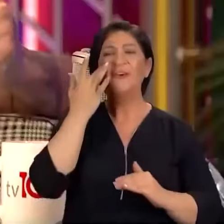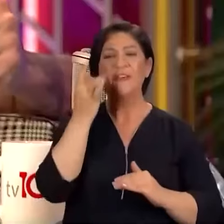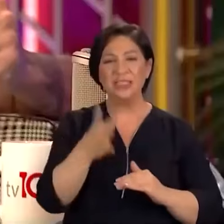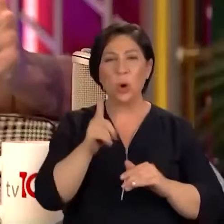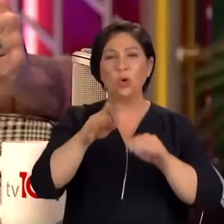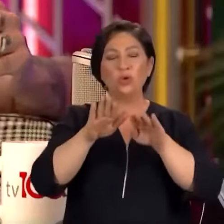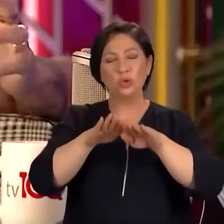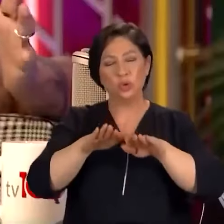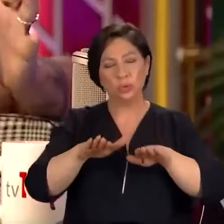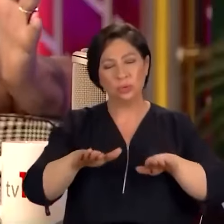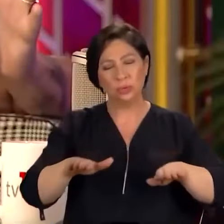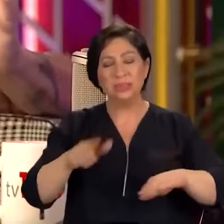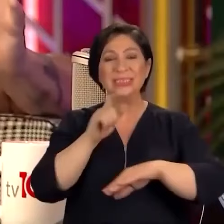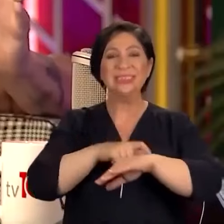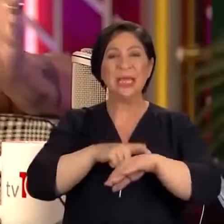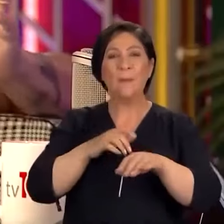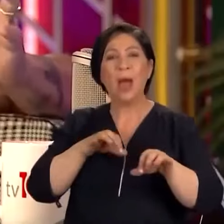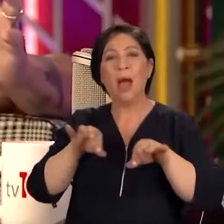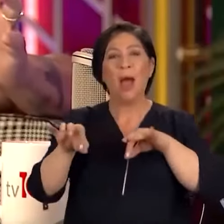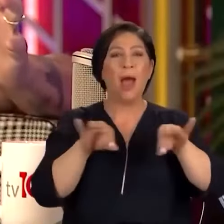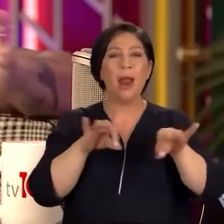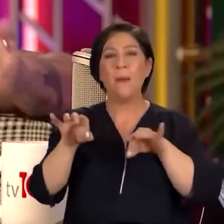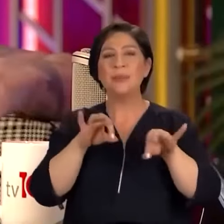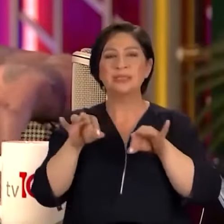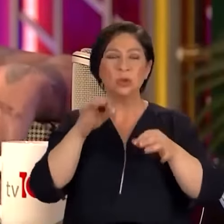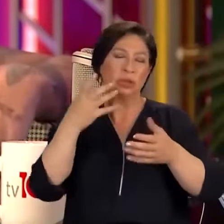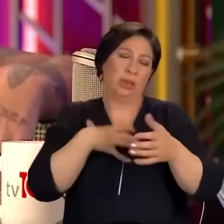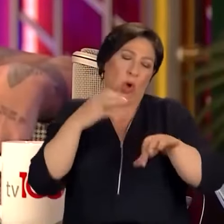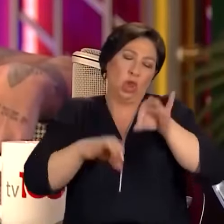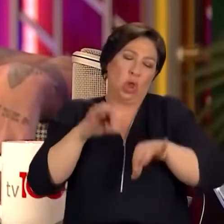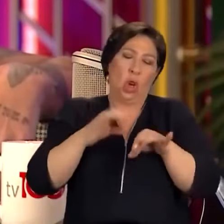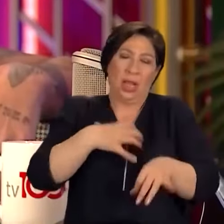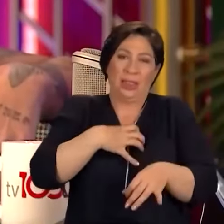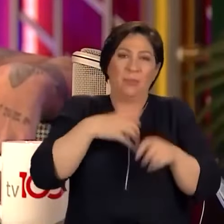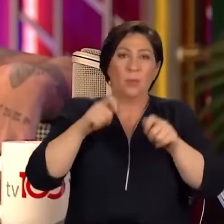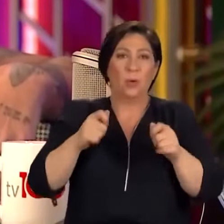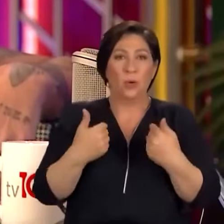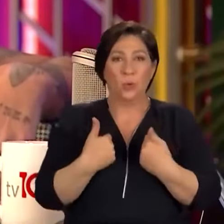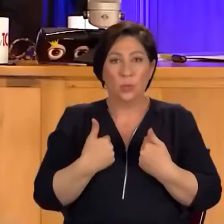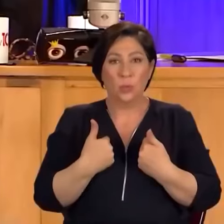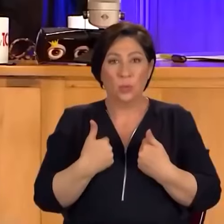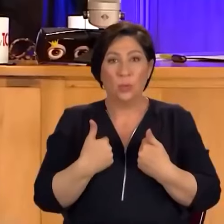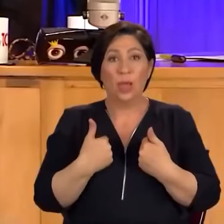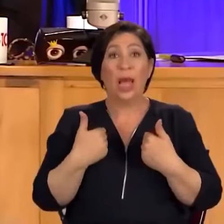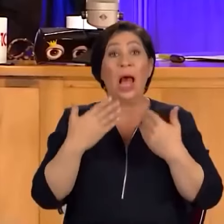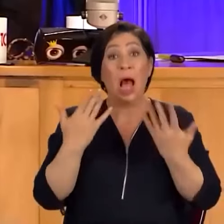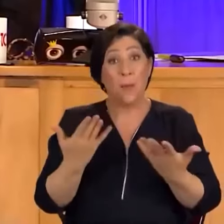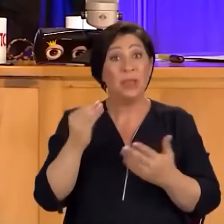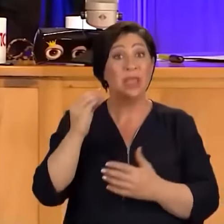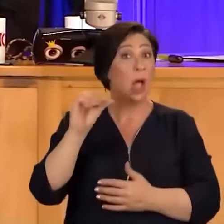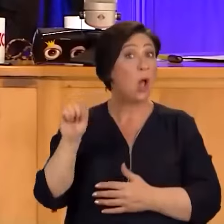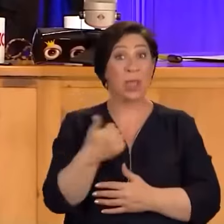onu dizginleyebilecek, onu bir şekilde kontrol edebilecek bir yapıya sahibim. Ama daha